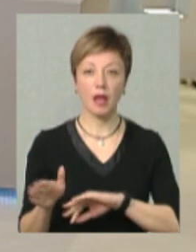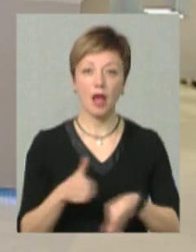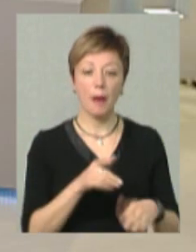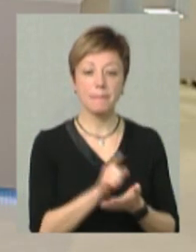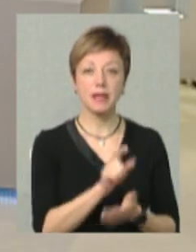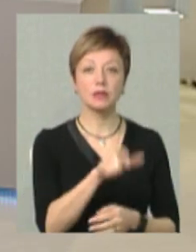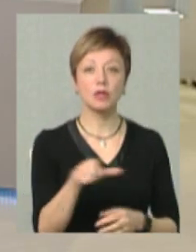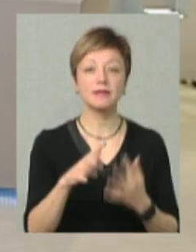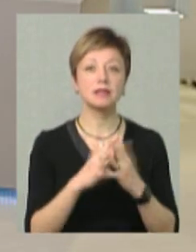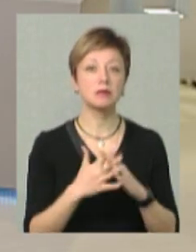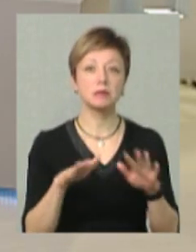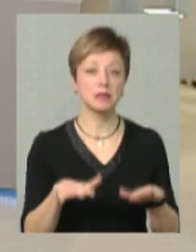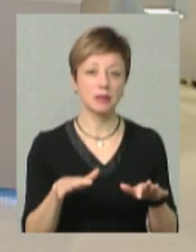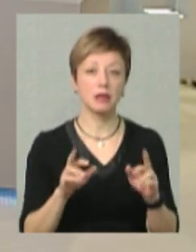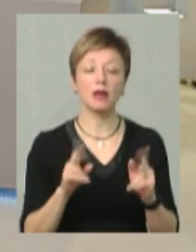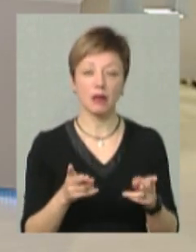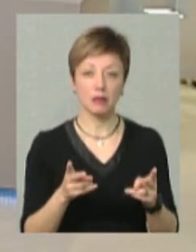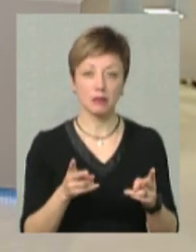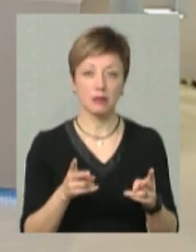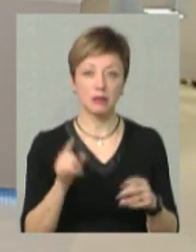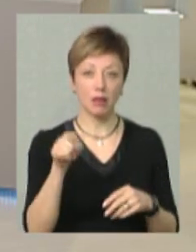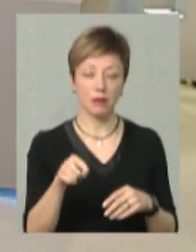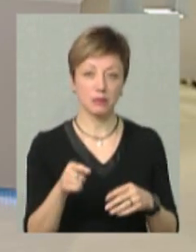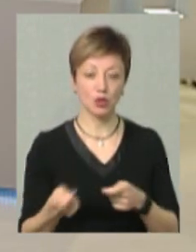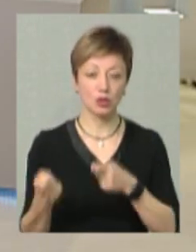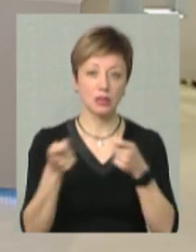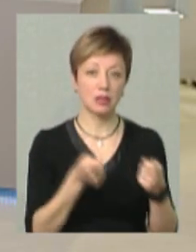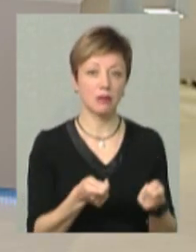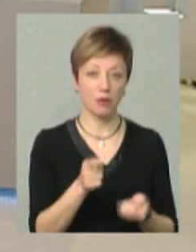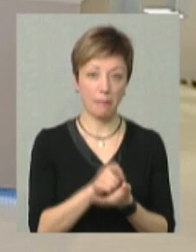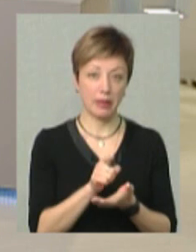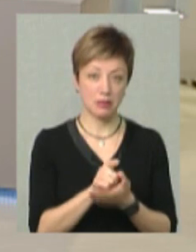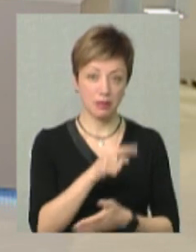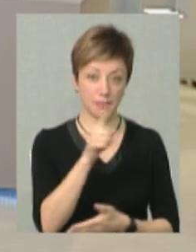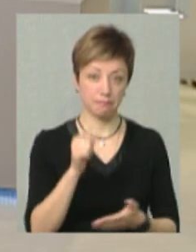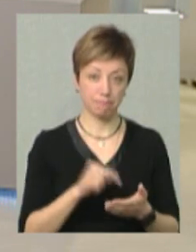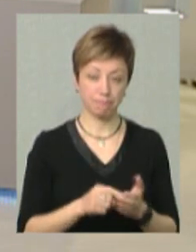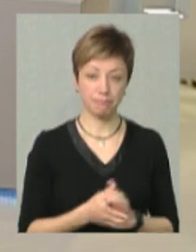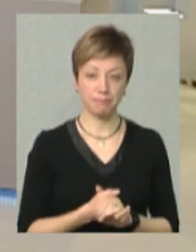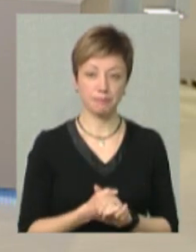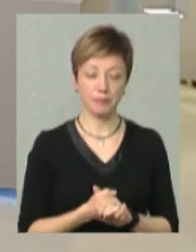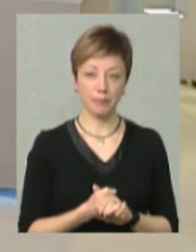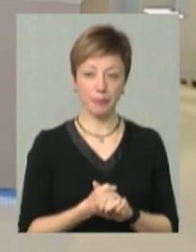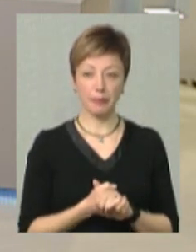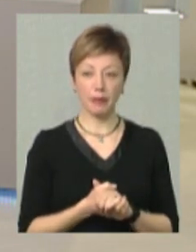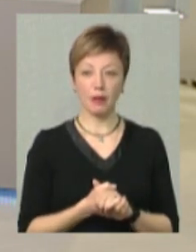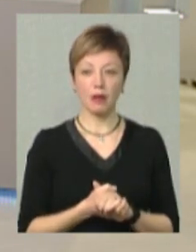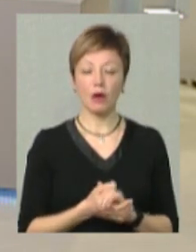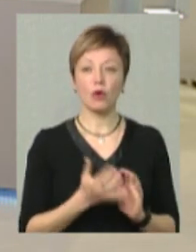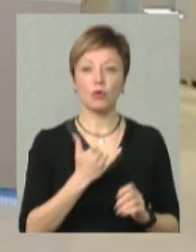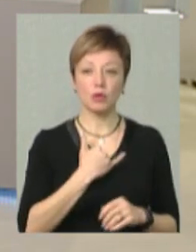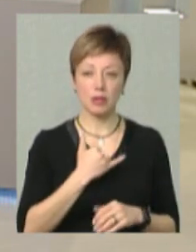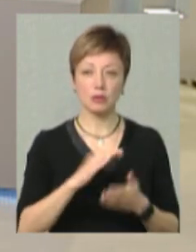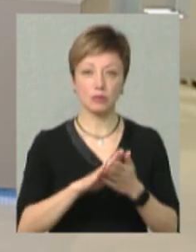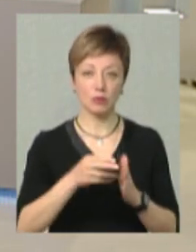Пенсіонери в сільській місцевості, як там з доставкою пенсії? В нас